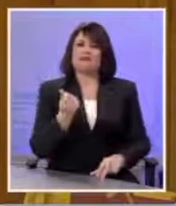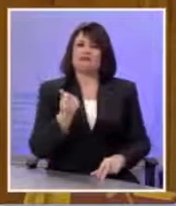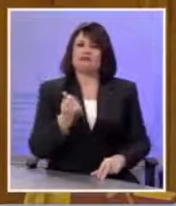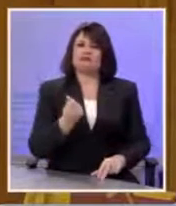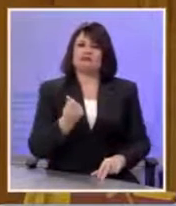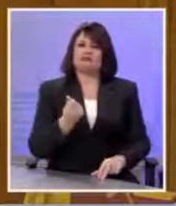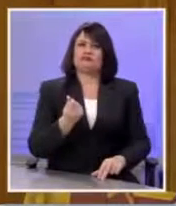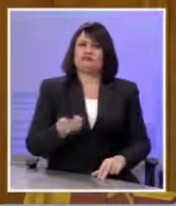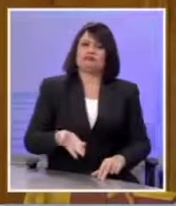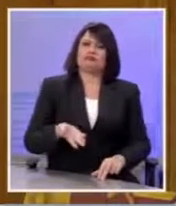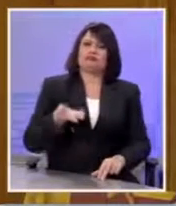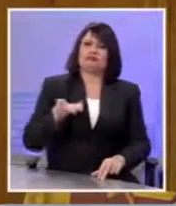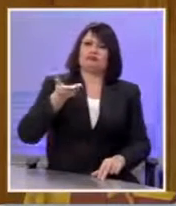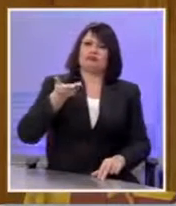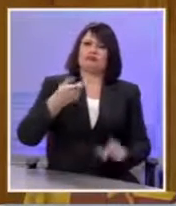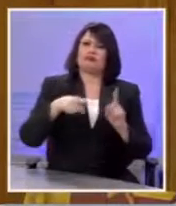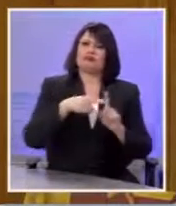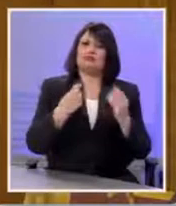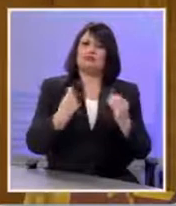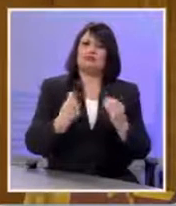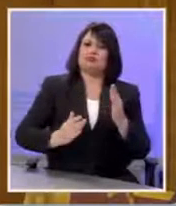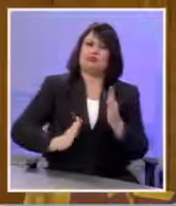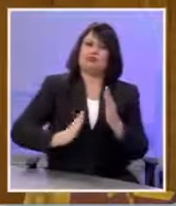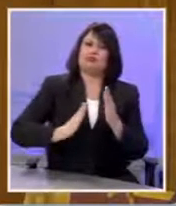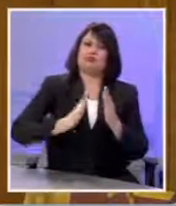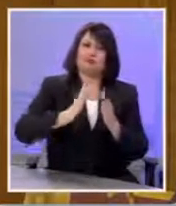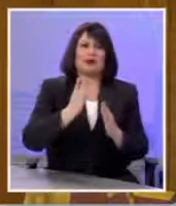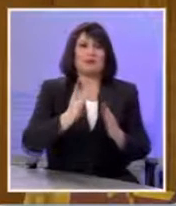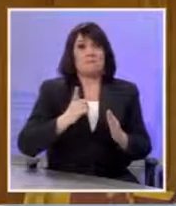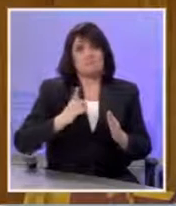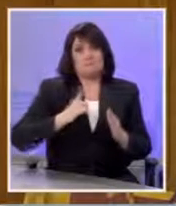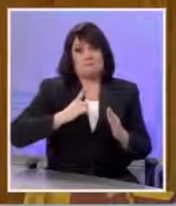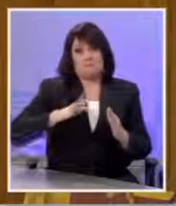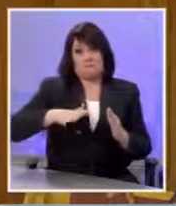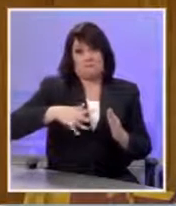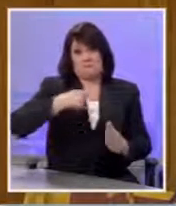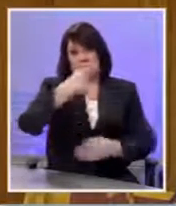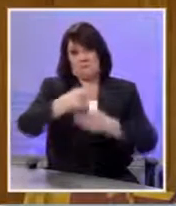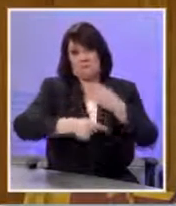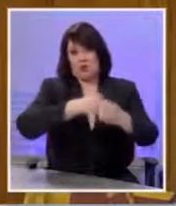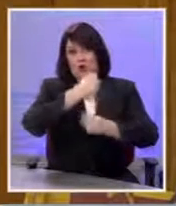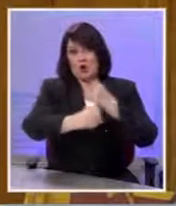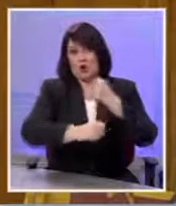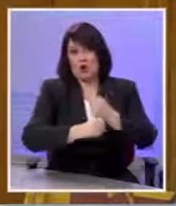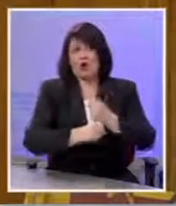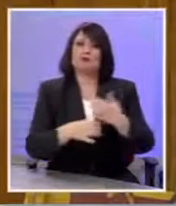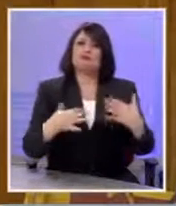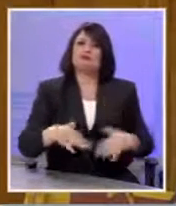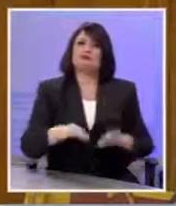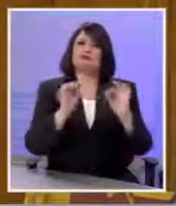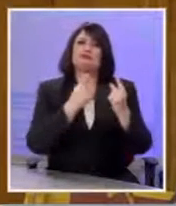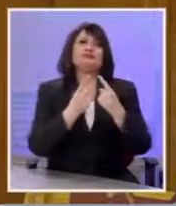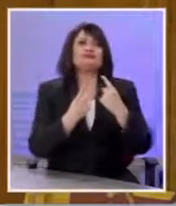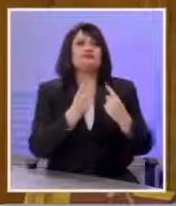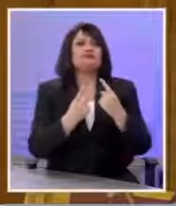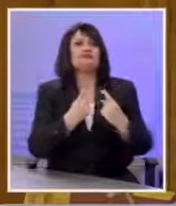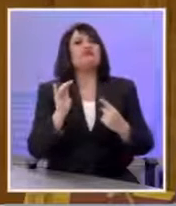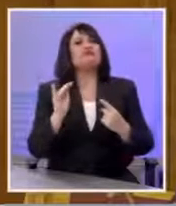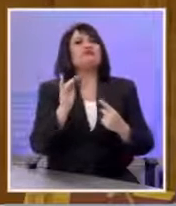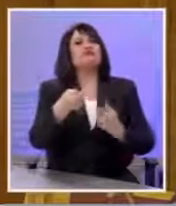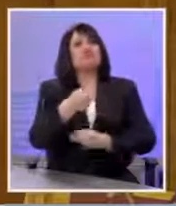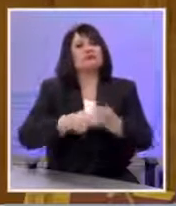αναβαθμιστεί και δεν αποκλείεται προς το τέλος του επόμενου έτους να μπορούμε να αρχίσει ο διάλογος με τις αγορές με στόχο